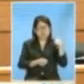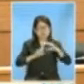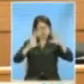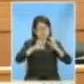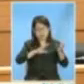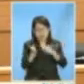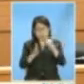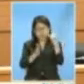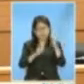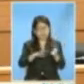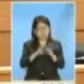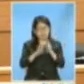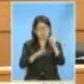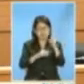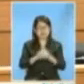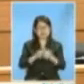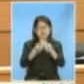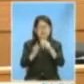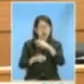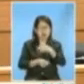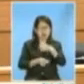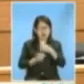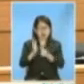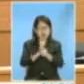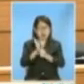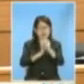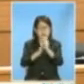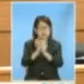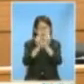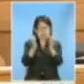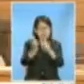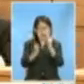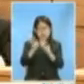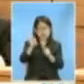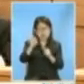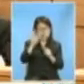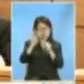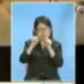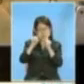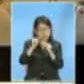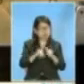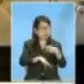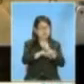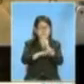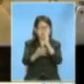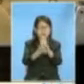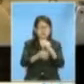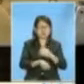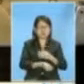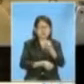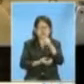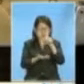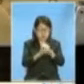ได้แต่ถ้าแก้ไขก็แก้ไข ท่านฮะขออภัยท่านได้สงวนเอา